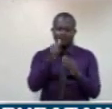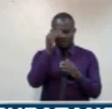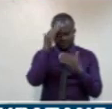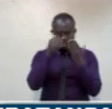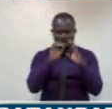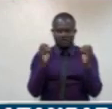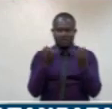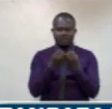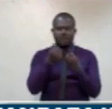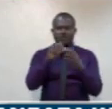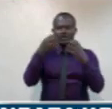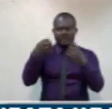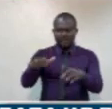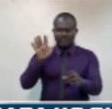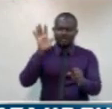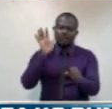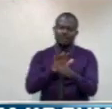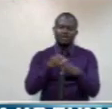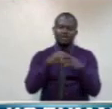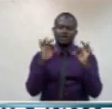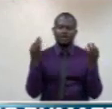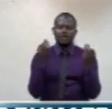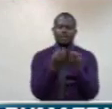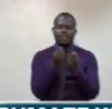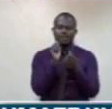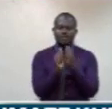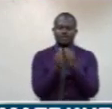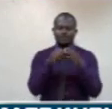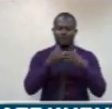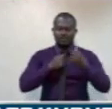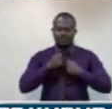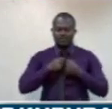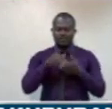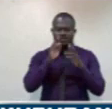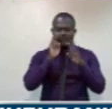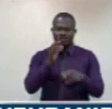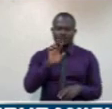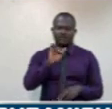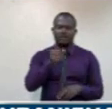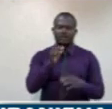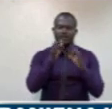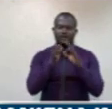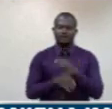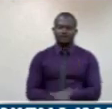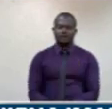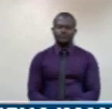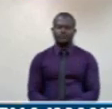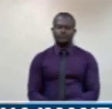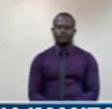uyu muryango ari wo watakaje benshi mu miryango ya siporo hano mu Rwanda. Faraji Nitegeka mu nkuru